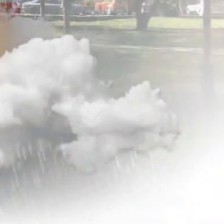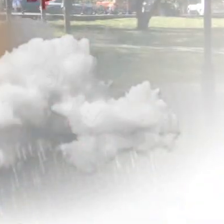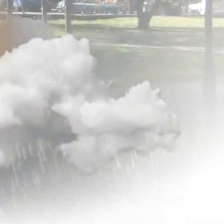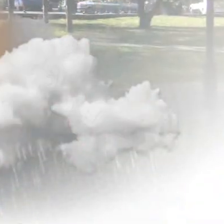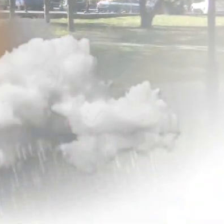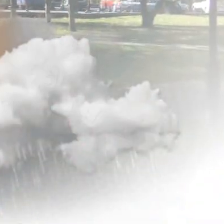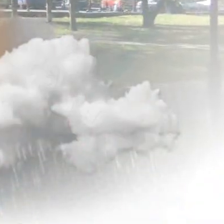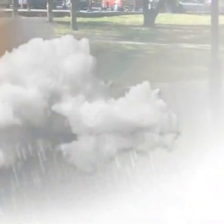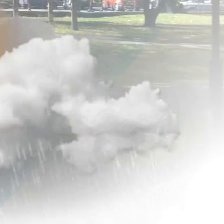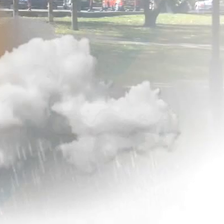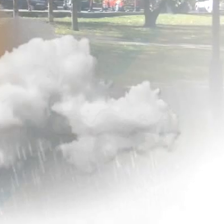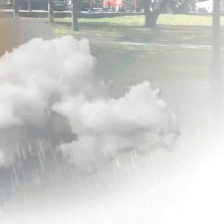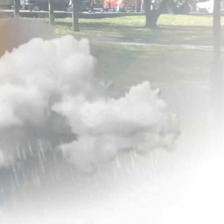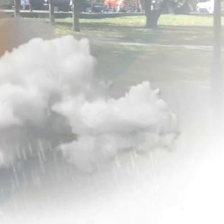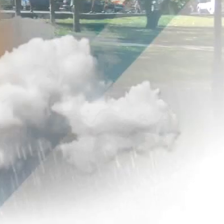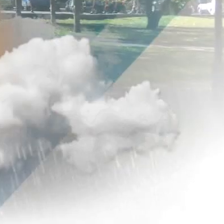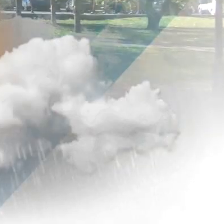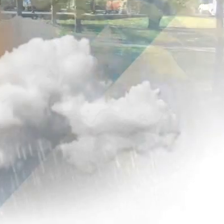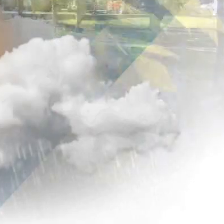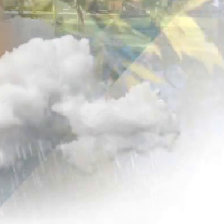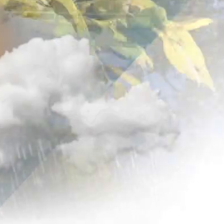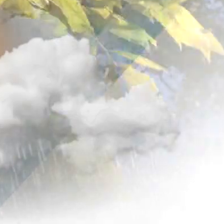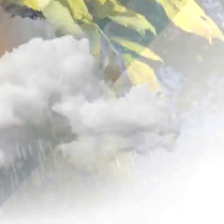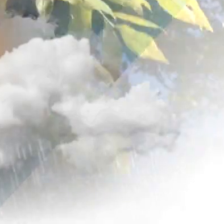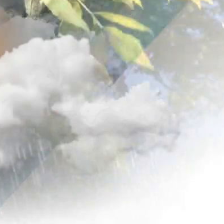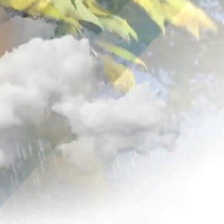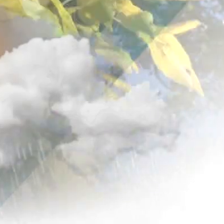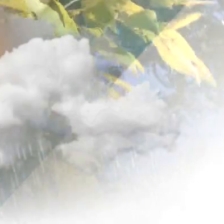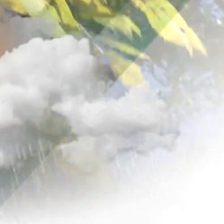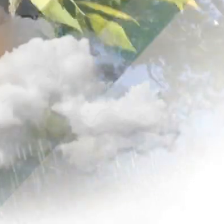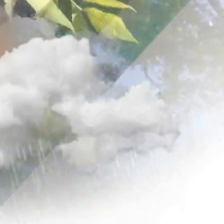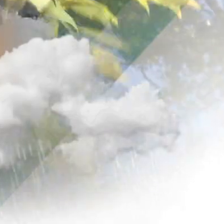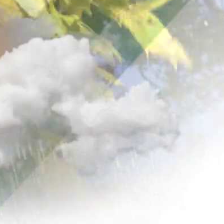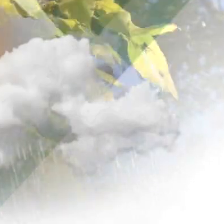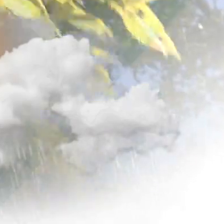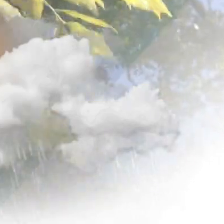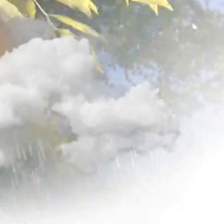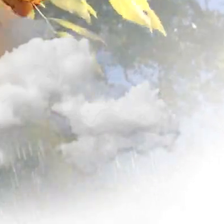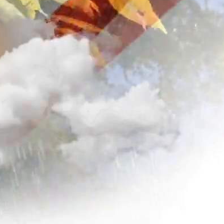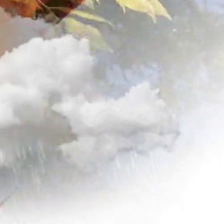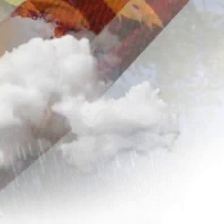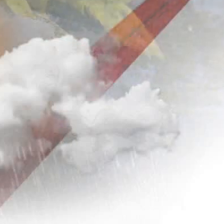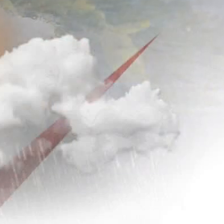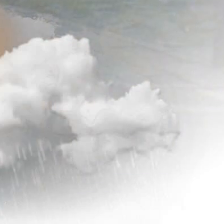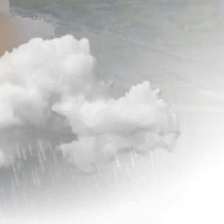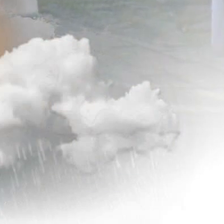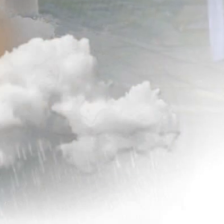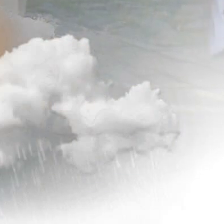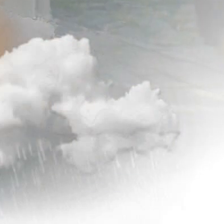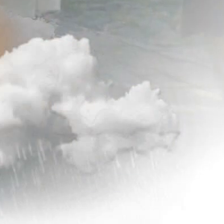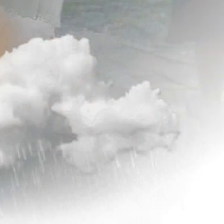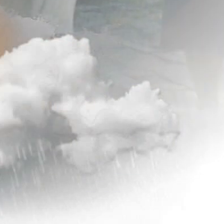Ваукавыску, Зэльве, Слоніме, Мастах і Шчучыня, каля 18 градусов цяпла раніцай, да плюс 24